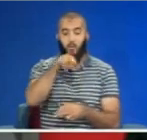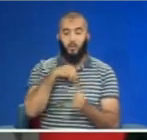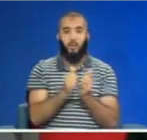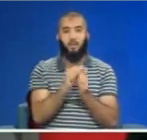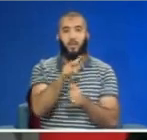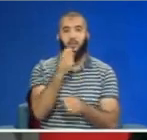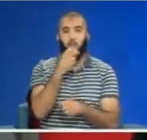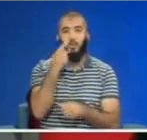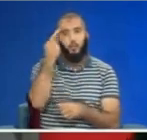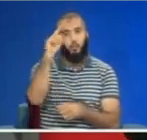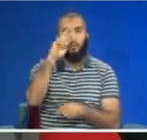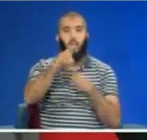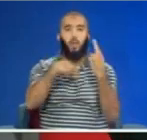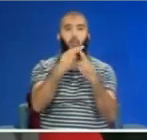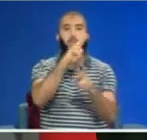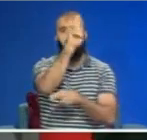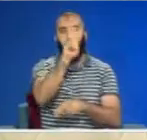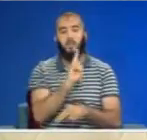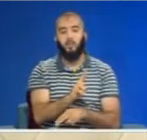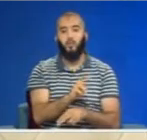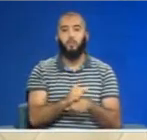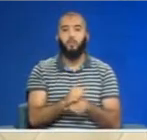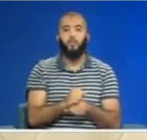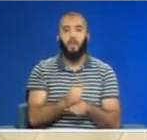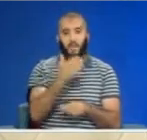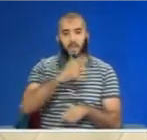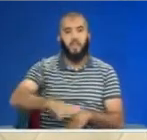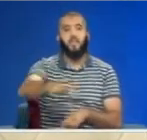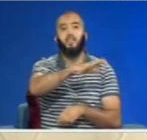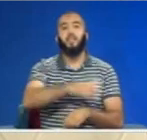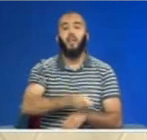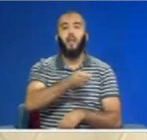أسئلتكم واستفساراتكم. حياكم الله شيخنا الكريم، أهلا وسهلا.